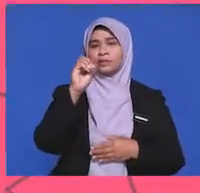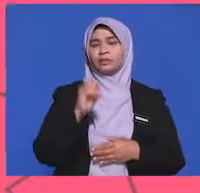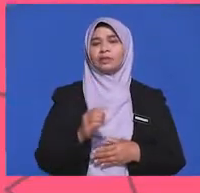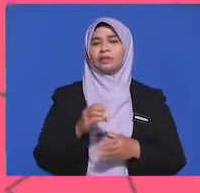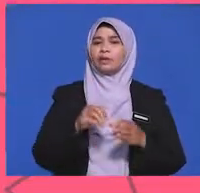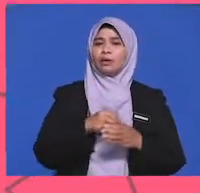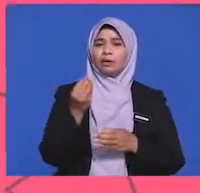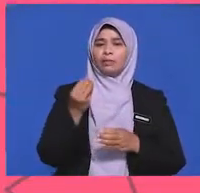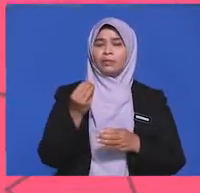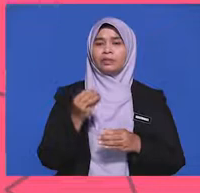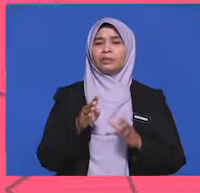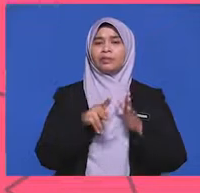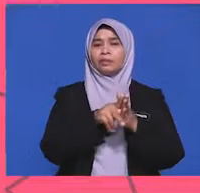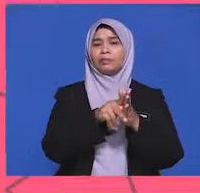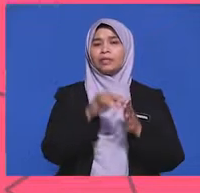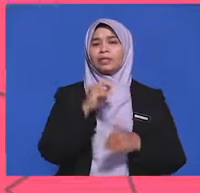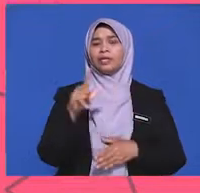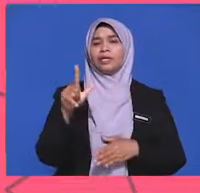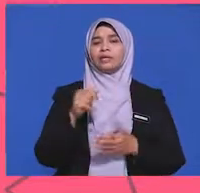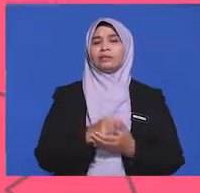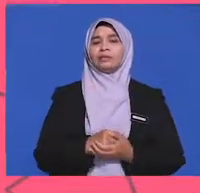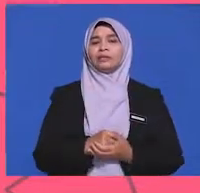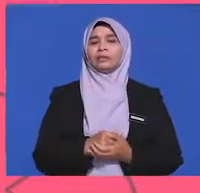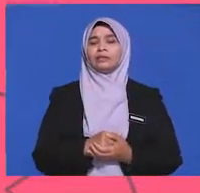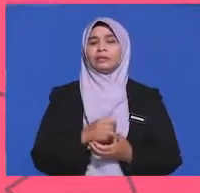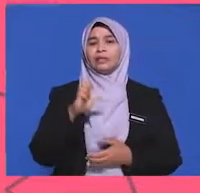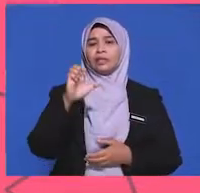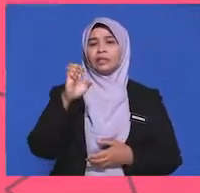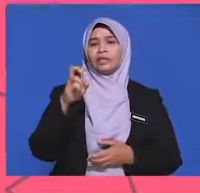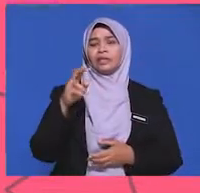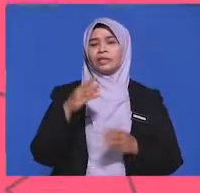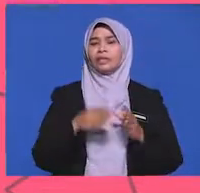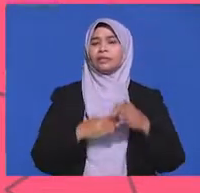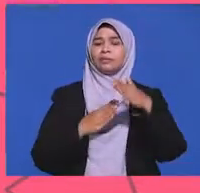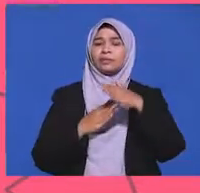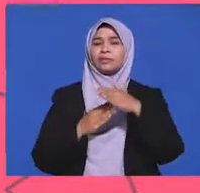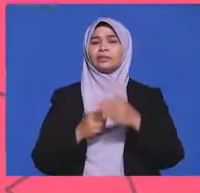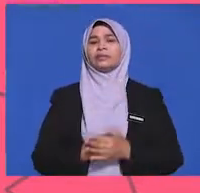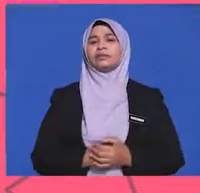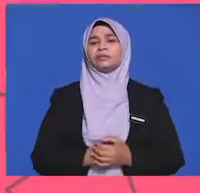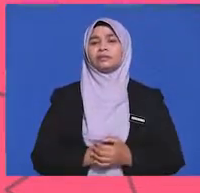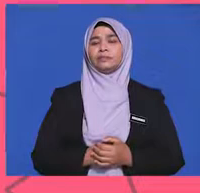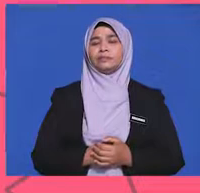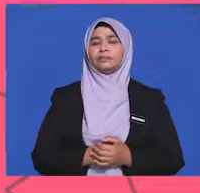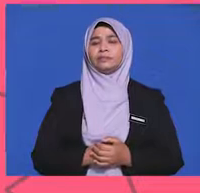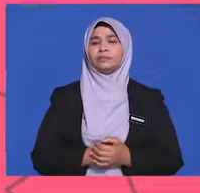output yang dipaparkan ialah nombor ganjil. Tamat jika